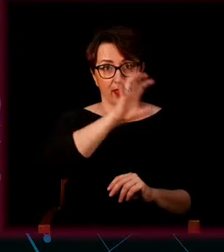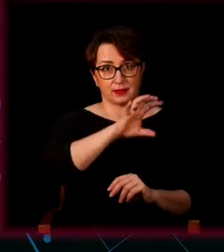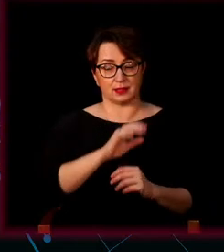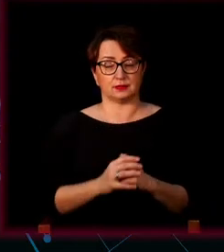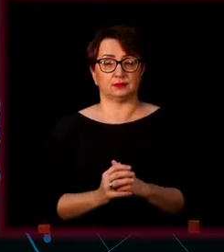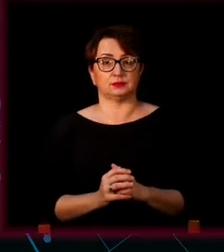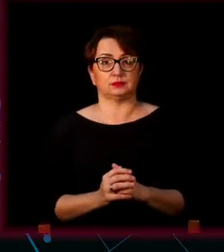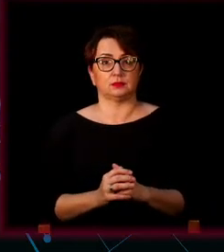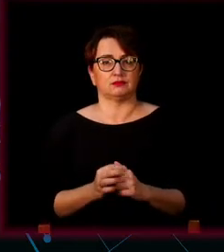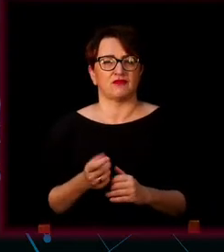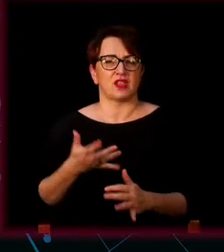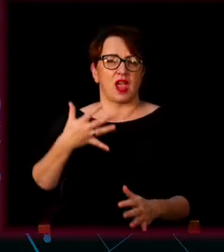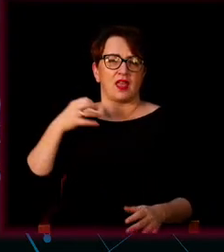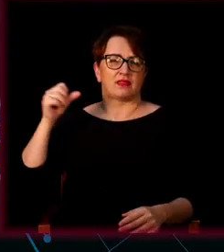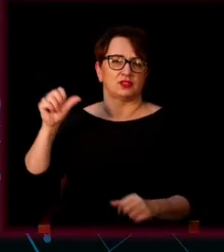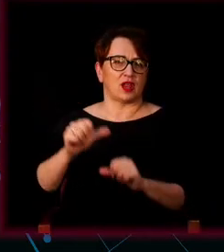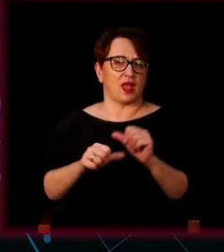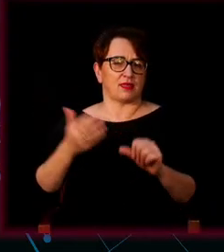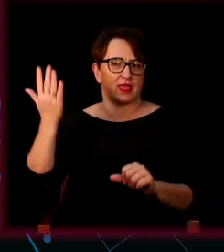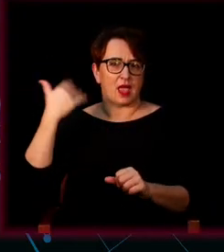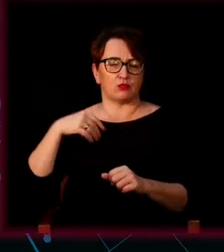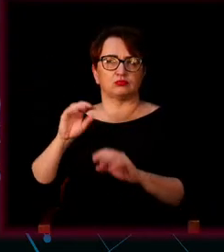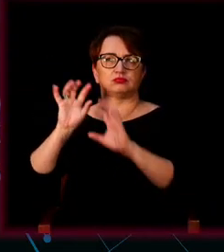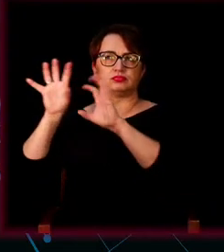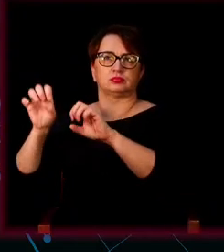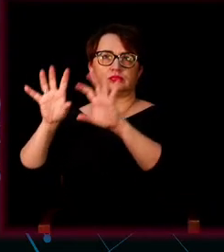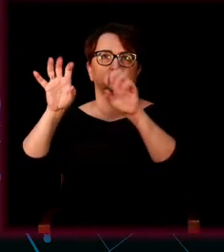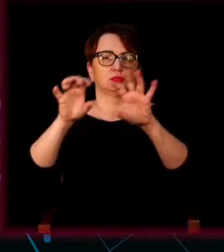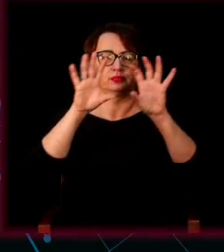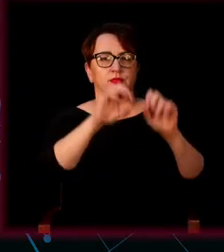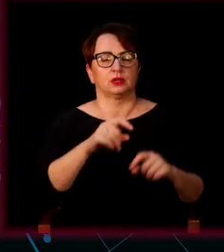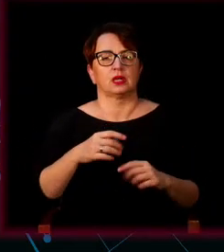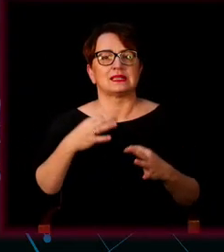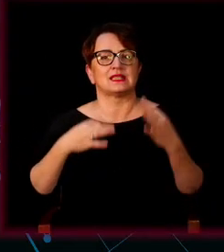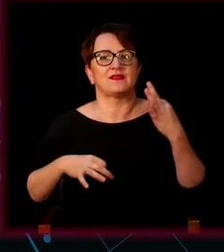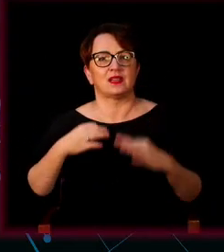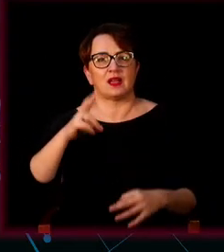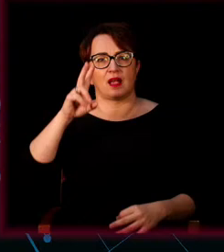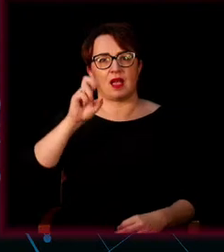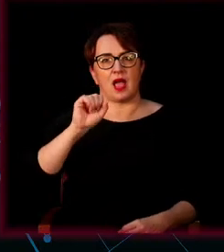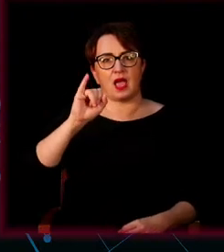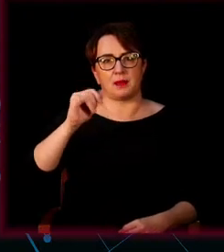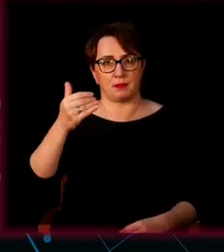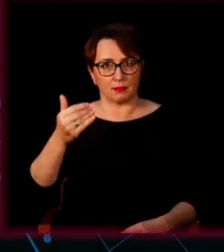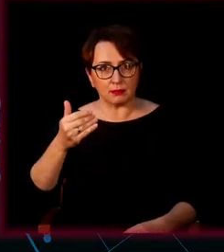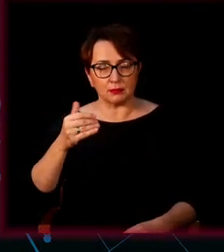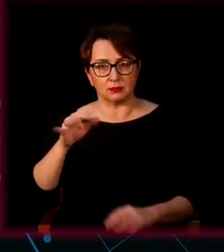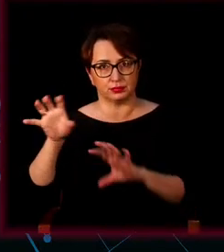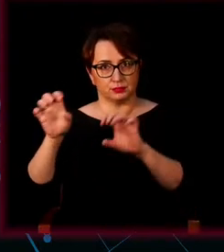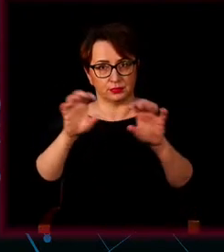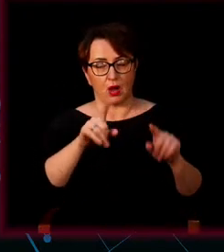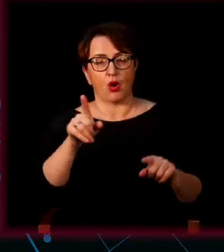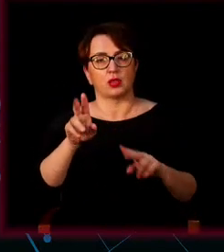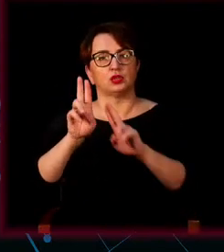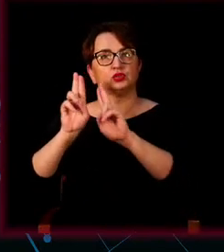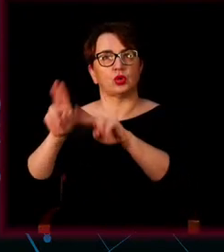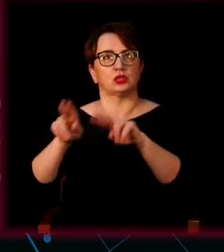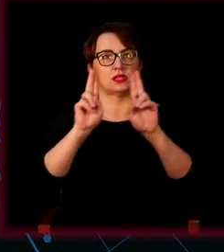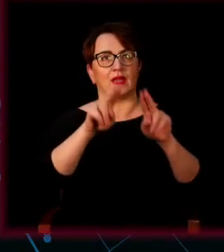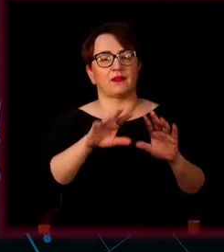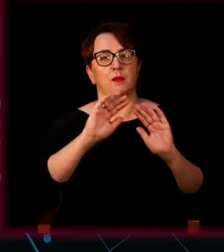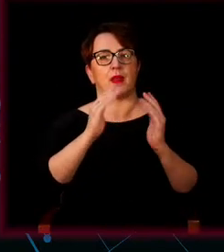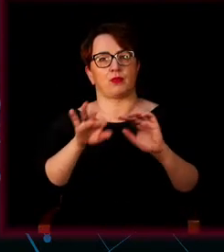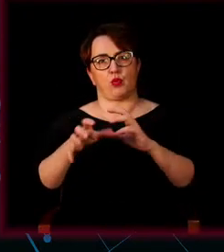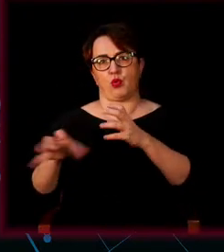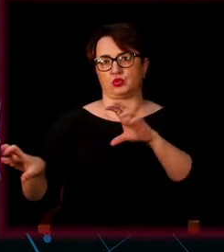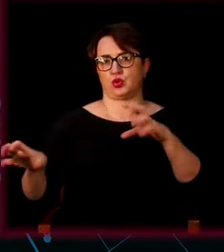przed wieloma tysiącami laty skolonizowane przez taką jedną cywilizację, cywilizację Haim, która następnie pozostawiła każdą z tych planet